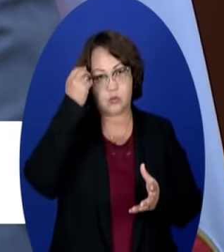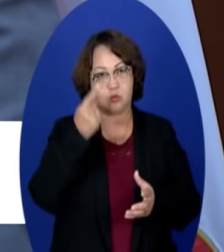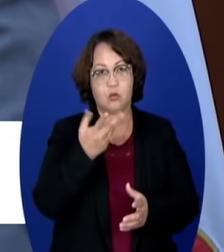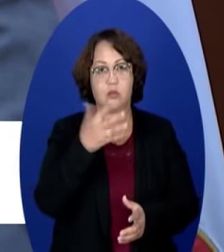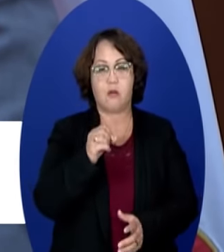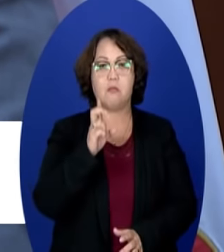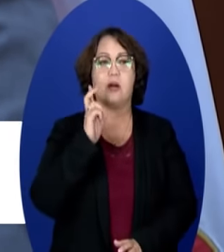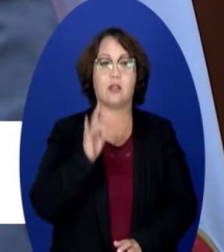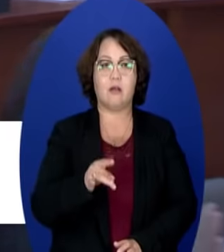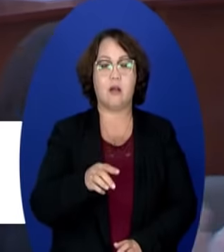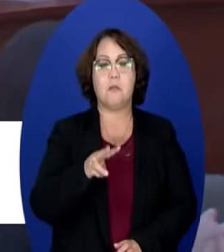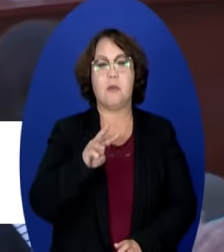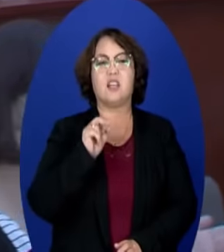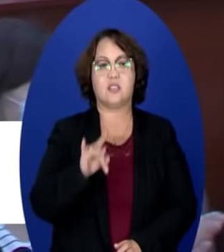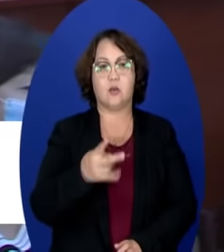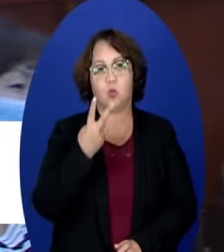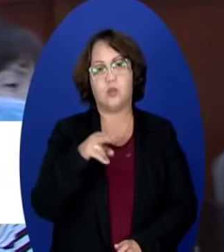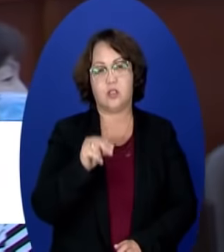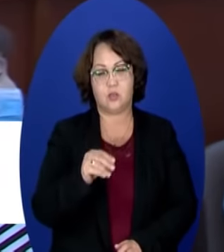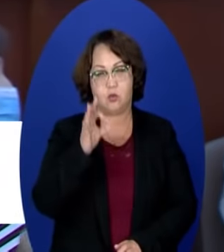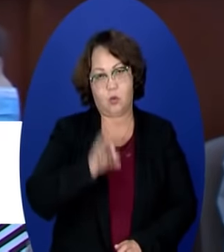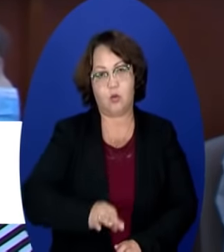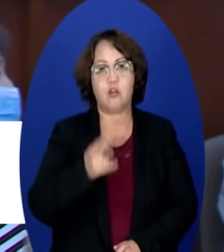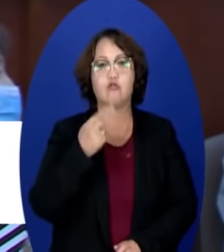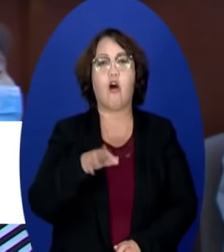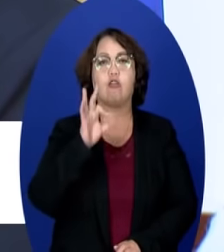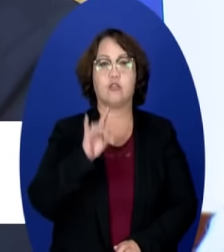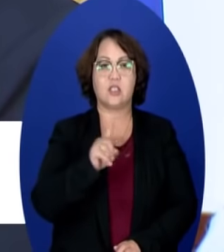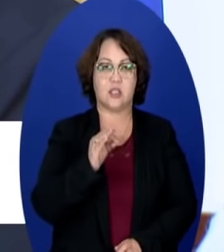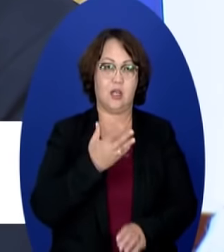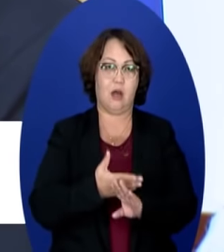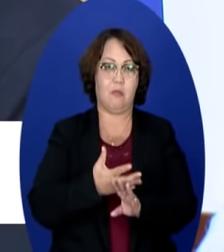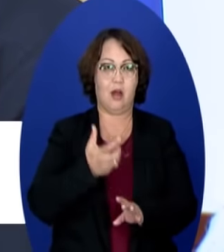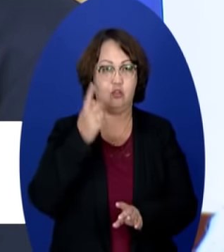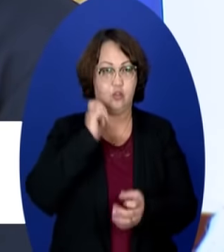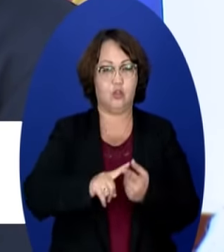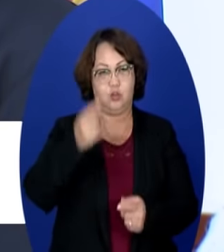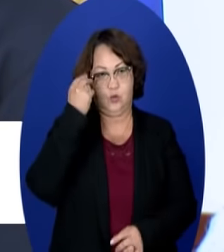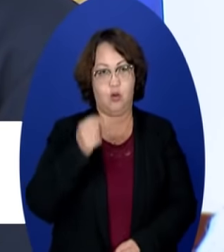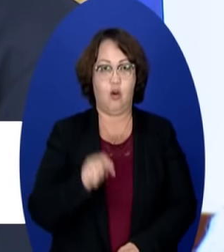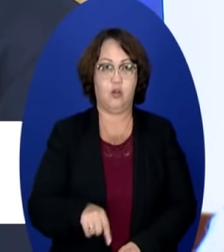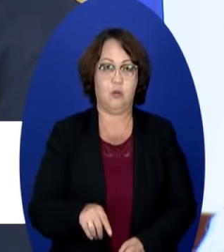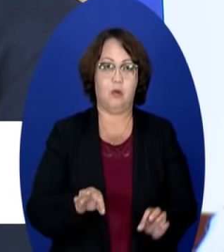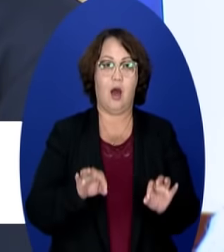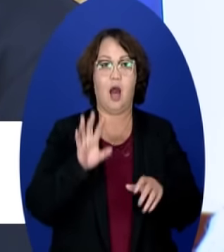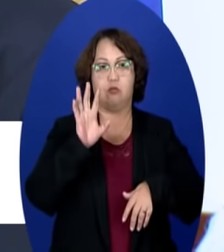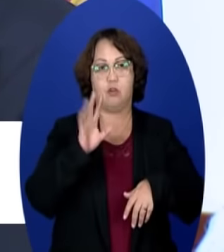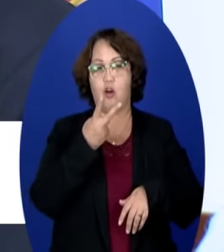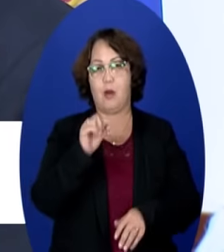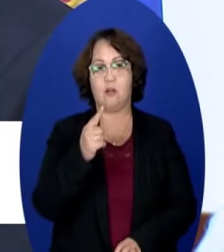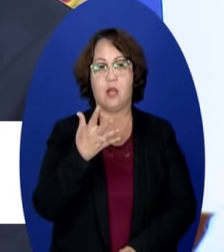бакалавр, магистр, харин үлдсэн докторт суралцах юм байна. Одоо багхгүй бид нэр 15